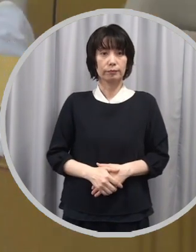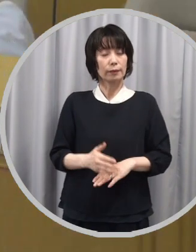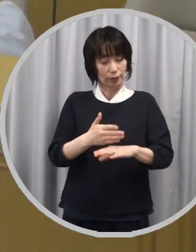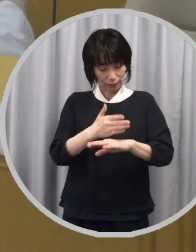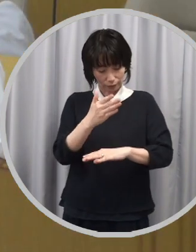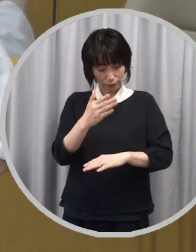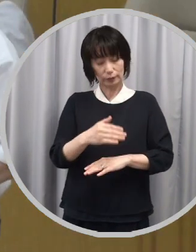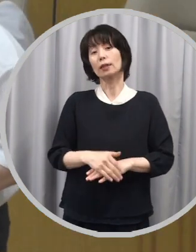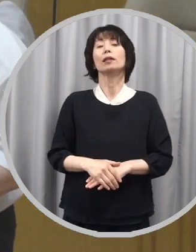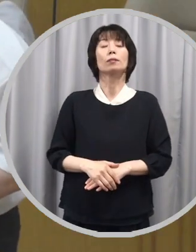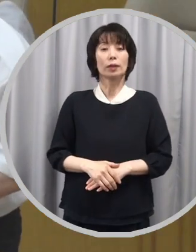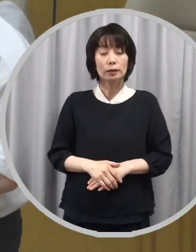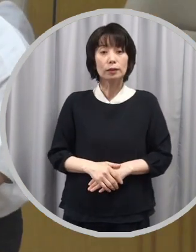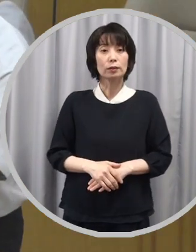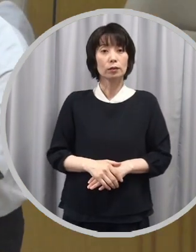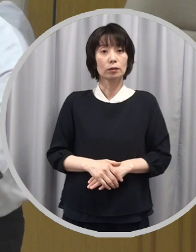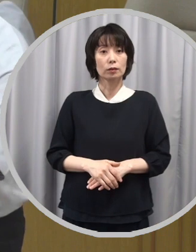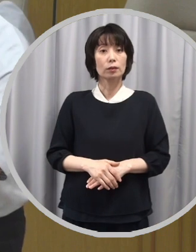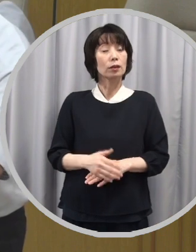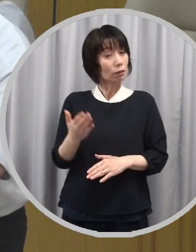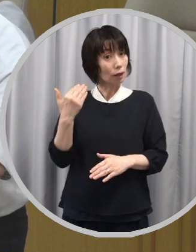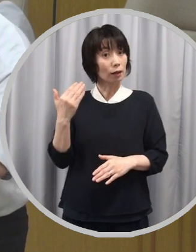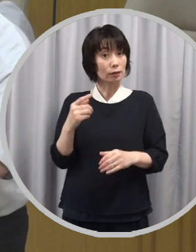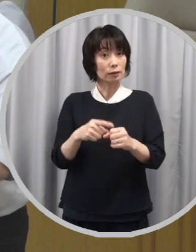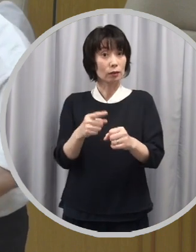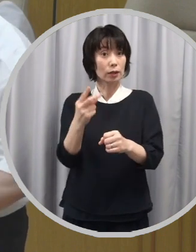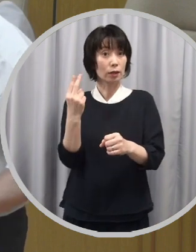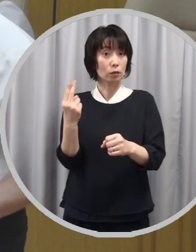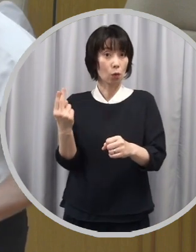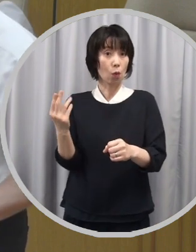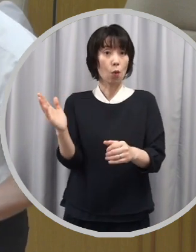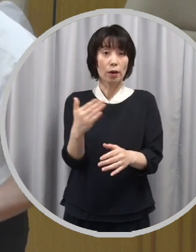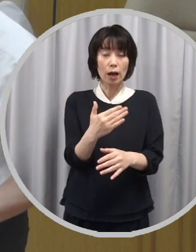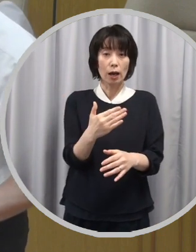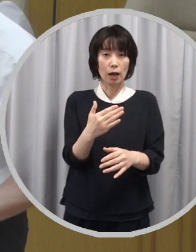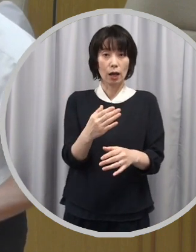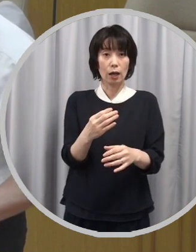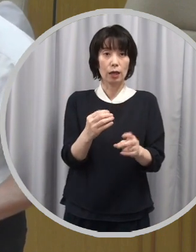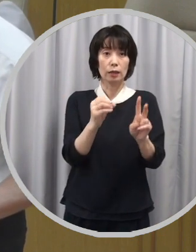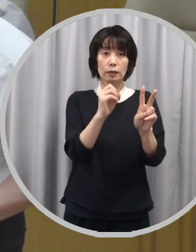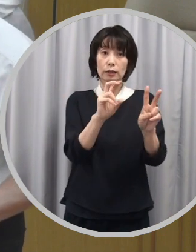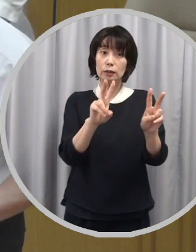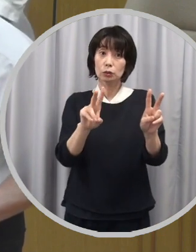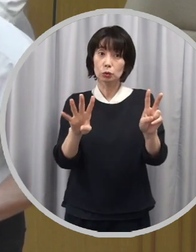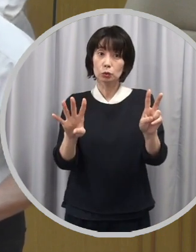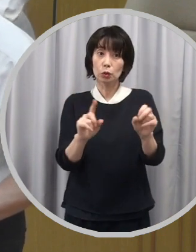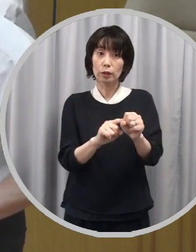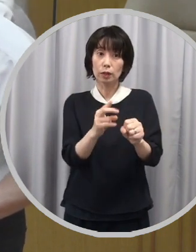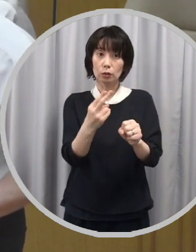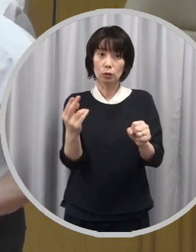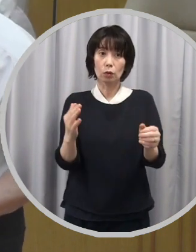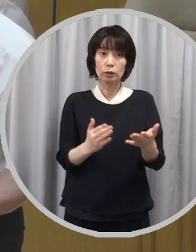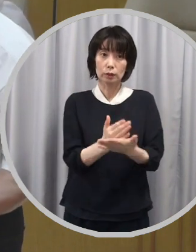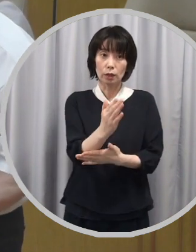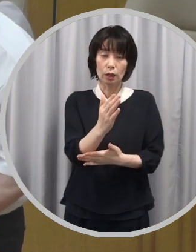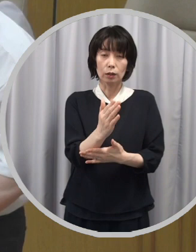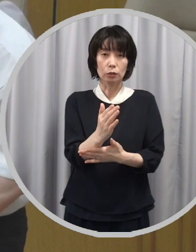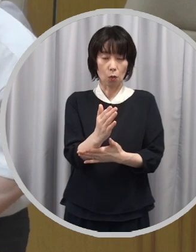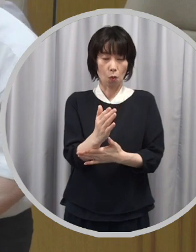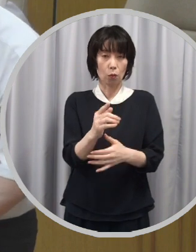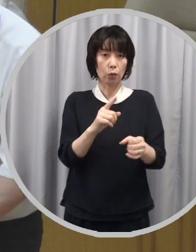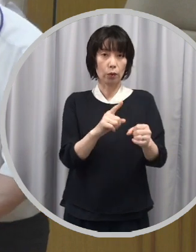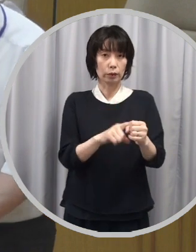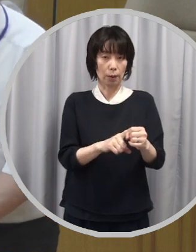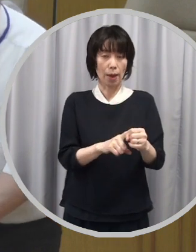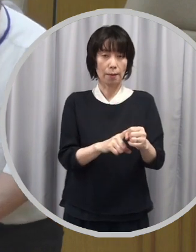ありがとうございます。もうすでに昨年度から来年24年度の事業開始に向けてワーキング